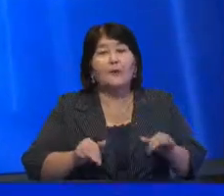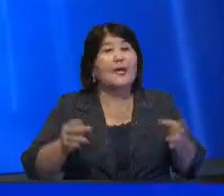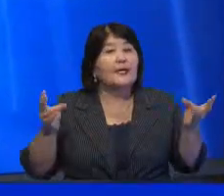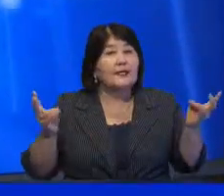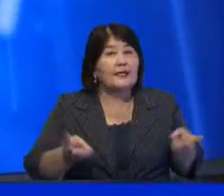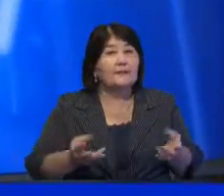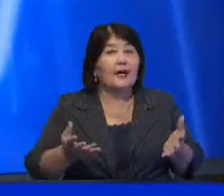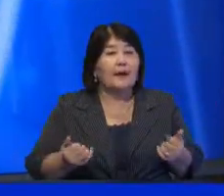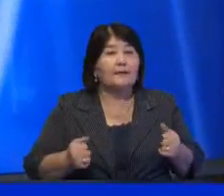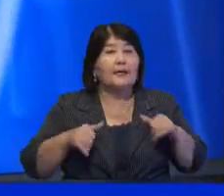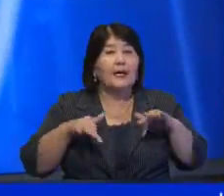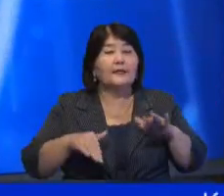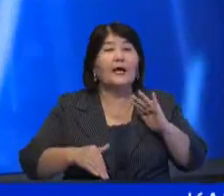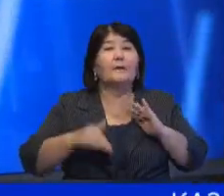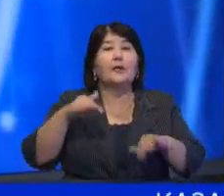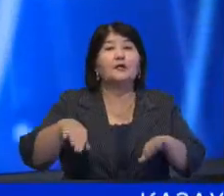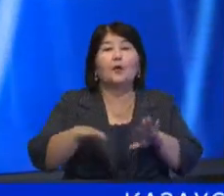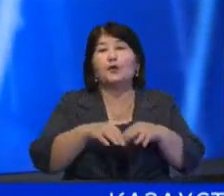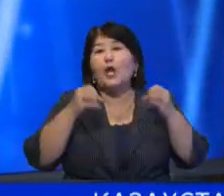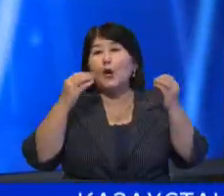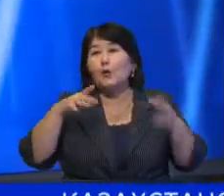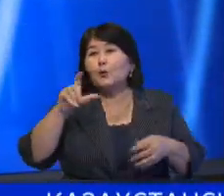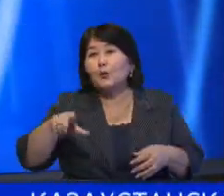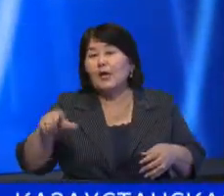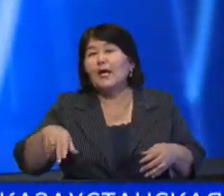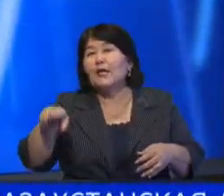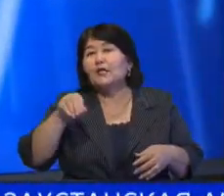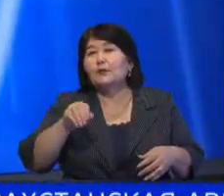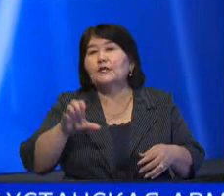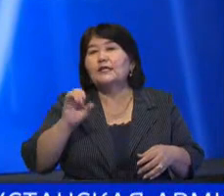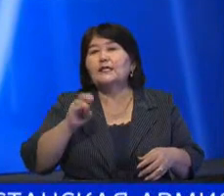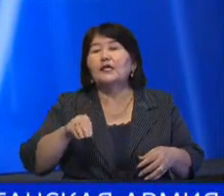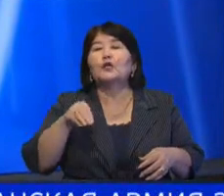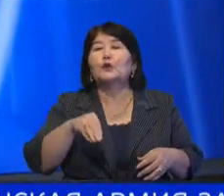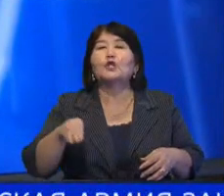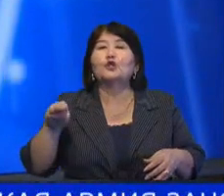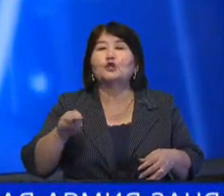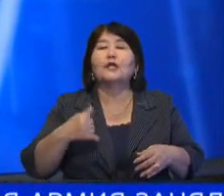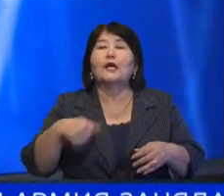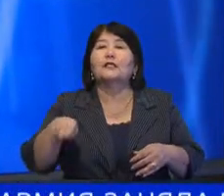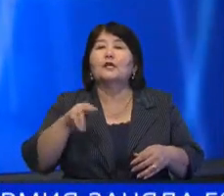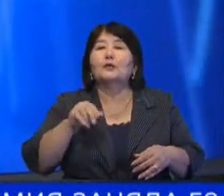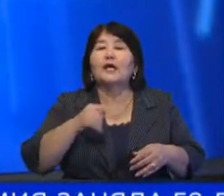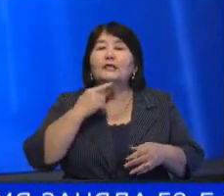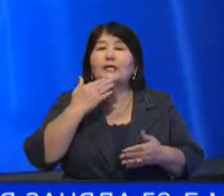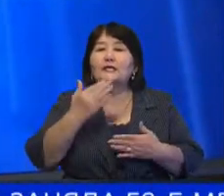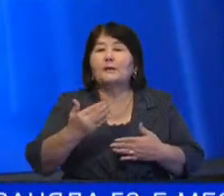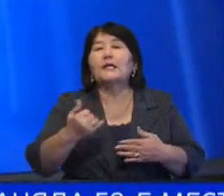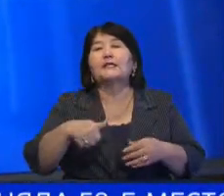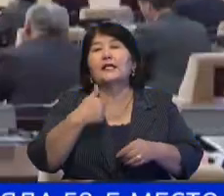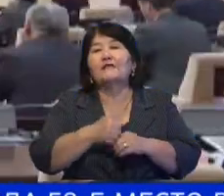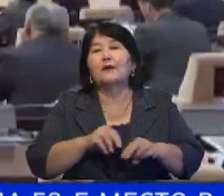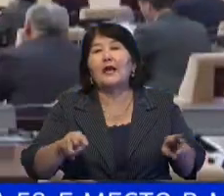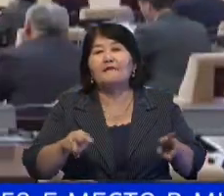необходимо принять концепцию по повышению уровня культуры граждан депутат Сената натори жсп направил депутатский Запрос к главе